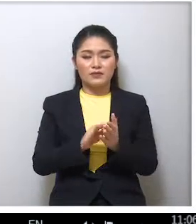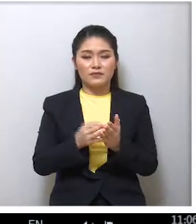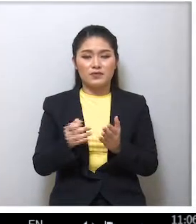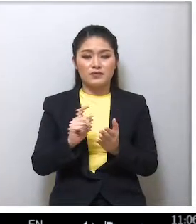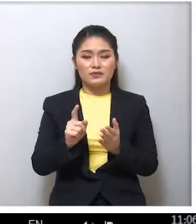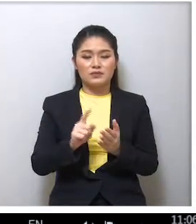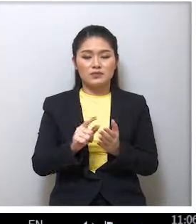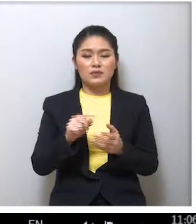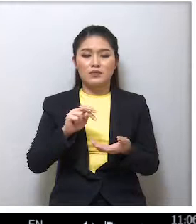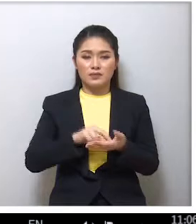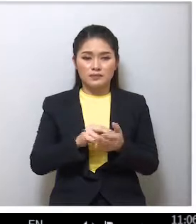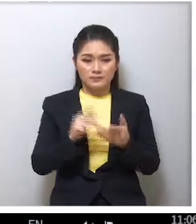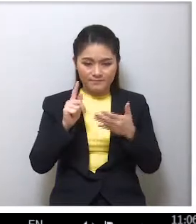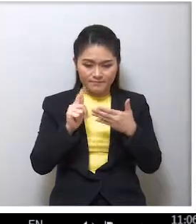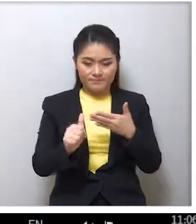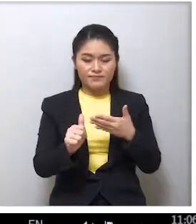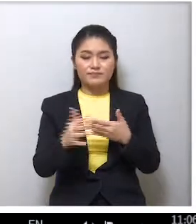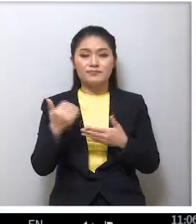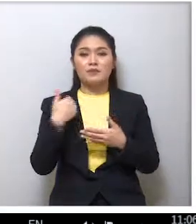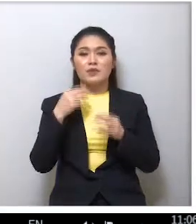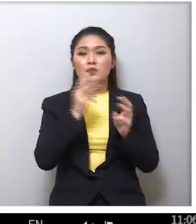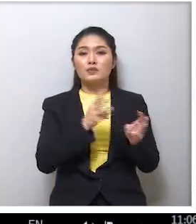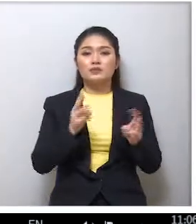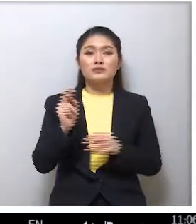ก็คือไฟล์โปร่งใสนะลองดูนะครับคราวนี้